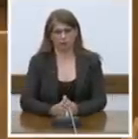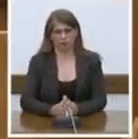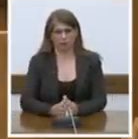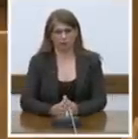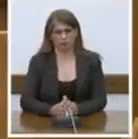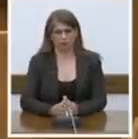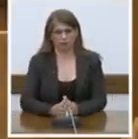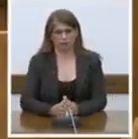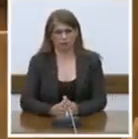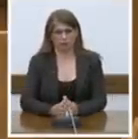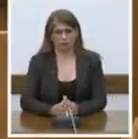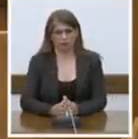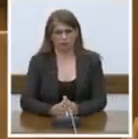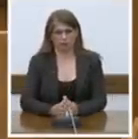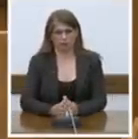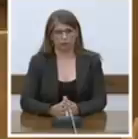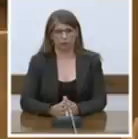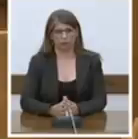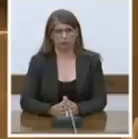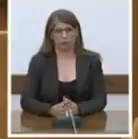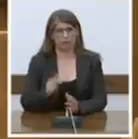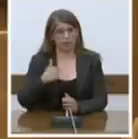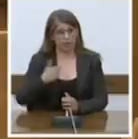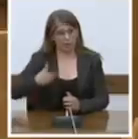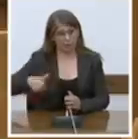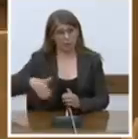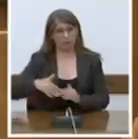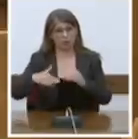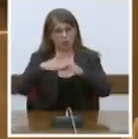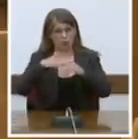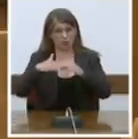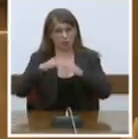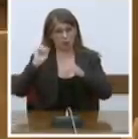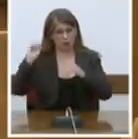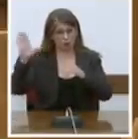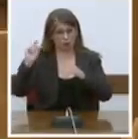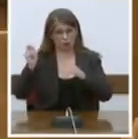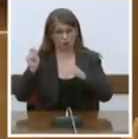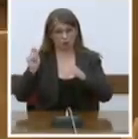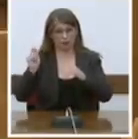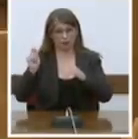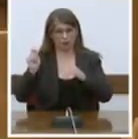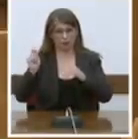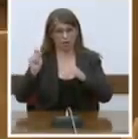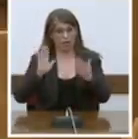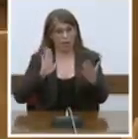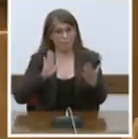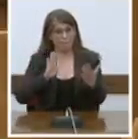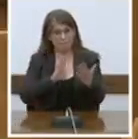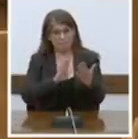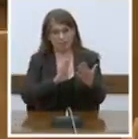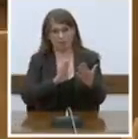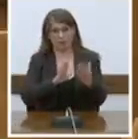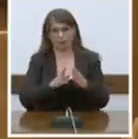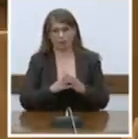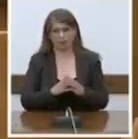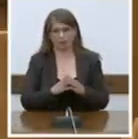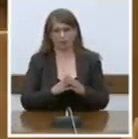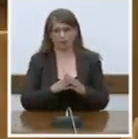Είμαστε στο επίπεδο της εξωτερικής πολιτικής απέναντι στη